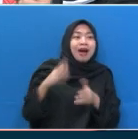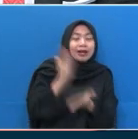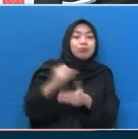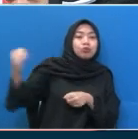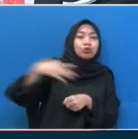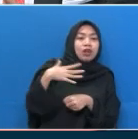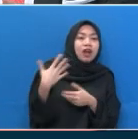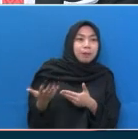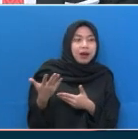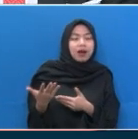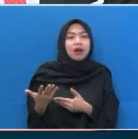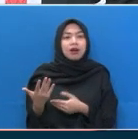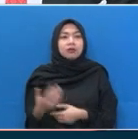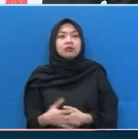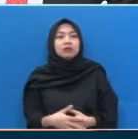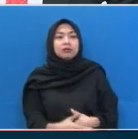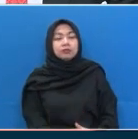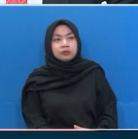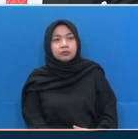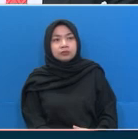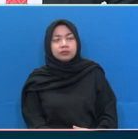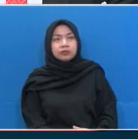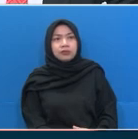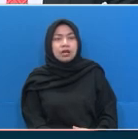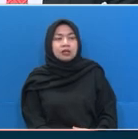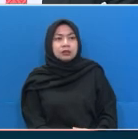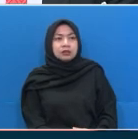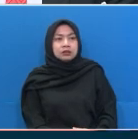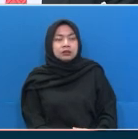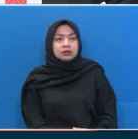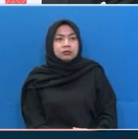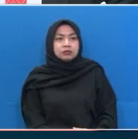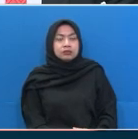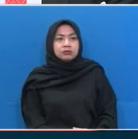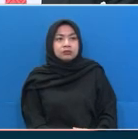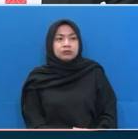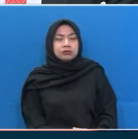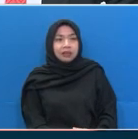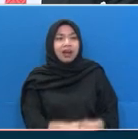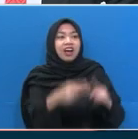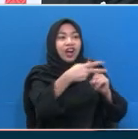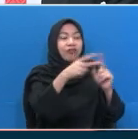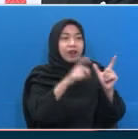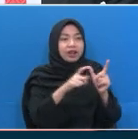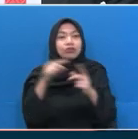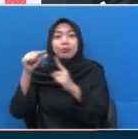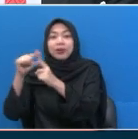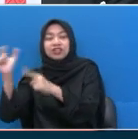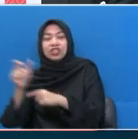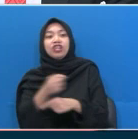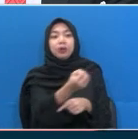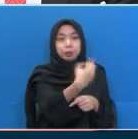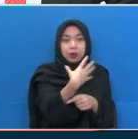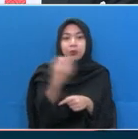sudah dinyatakan berbohong begini Apakah keterangan ini berbohong atau tidak bisa ditentukan tadi dari